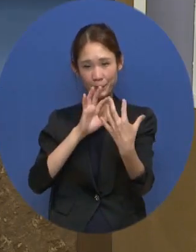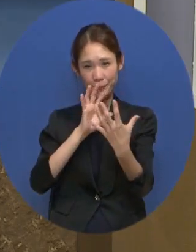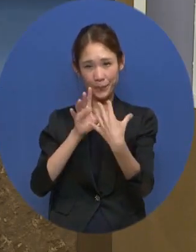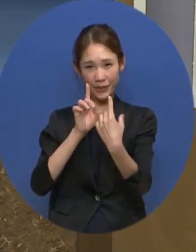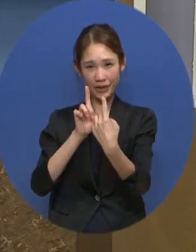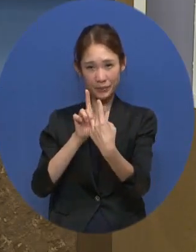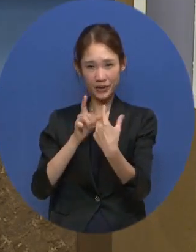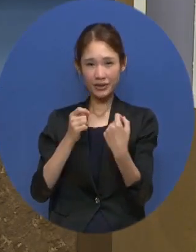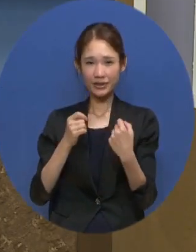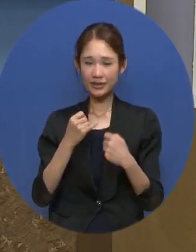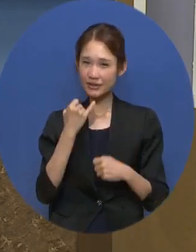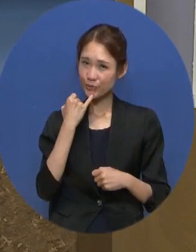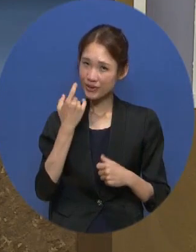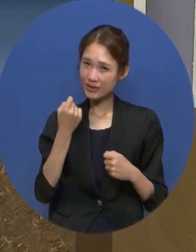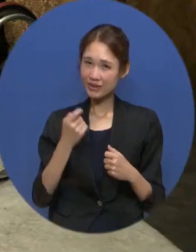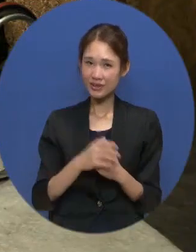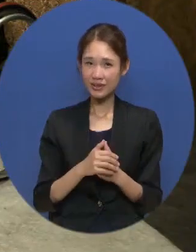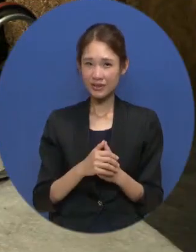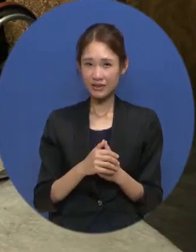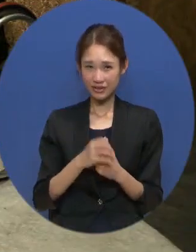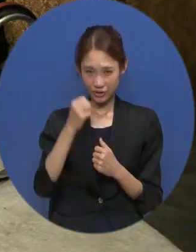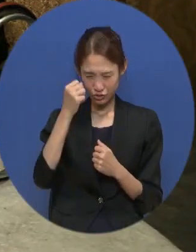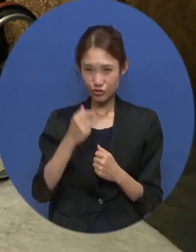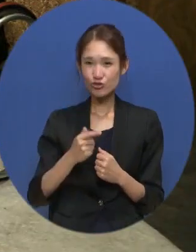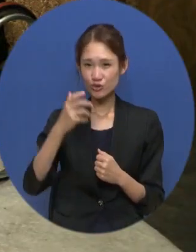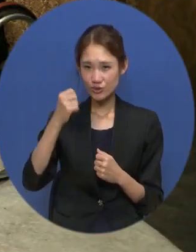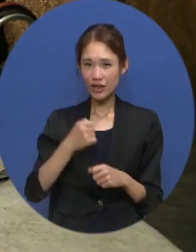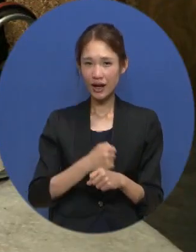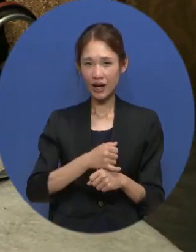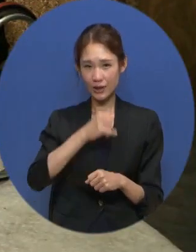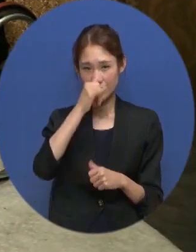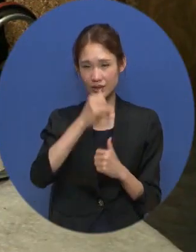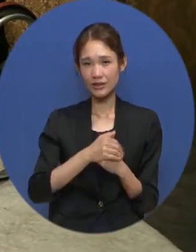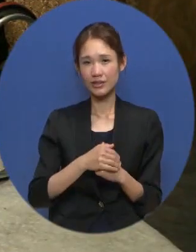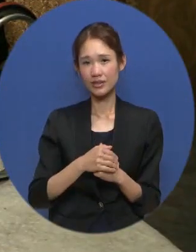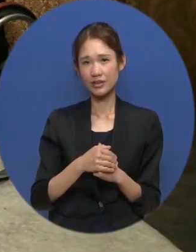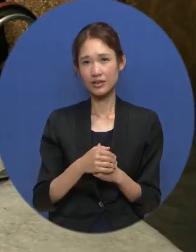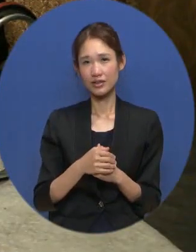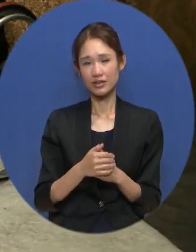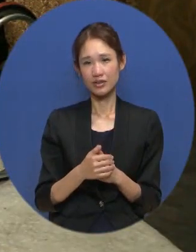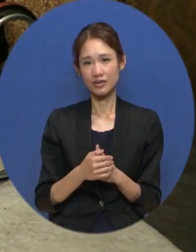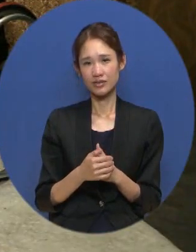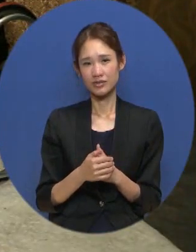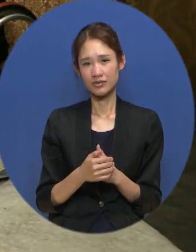이렇게 진행해도 좋을 것 같은데. 그건 뭐 수시로 하고 있고요. 아 수시로 하고 계시고요. 예. 근데